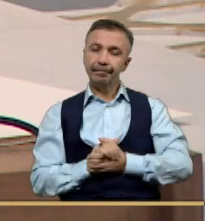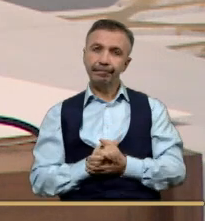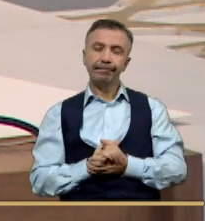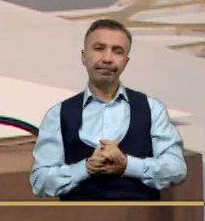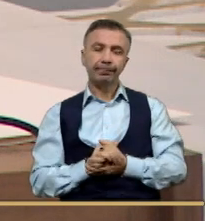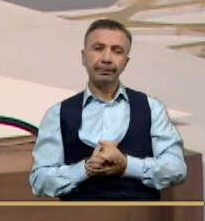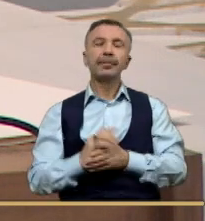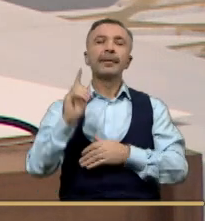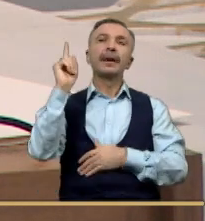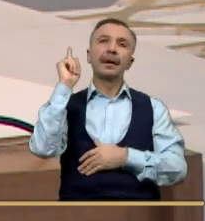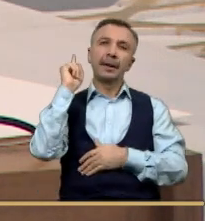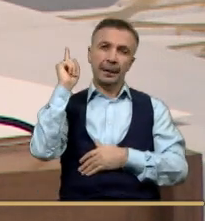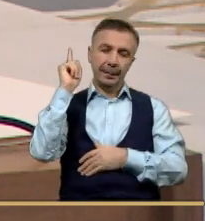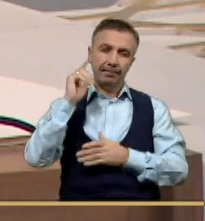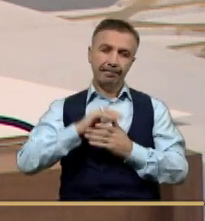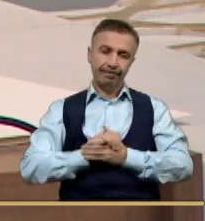Rabbim